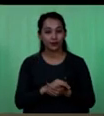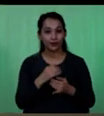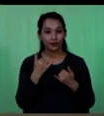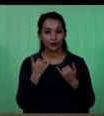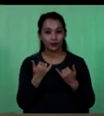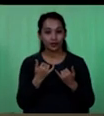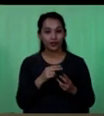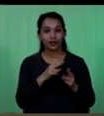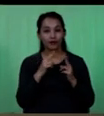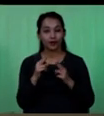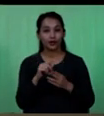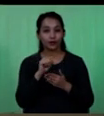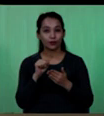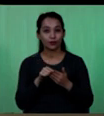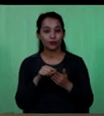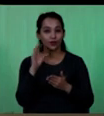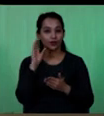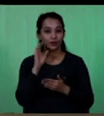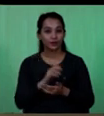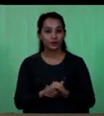Endi navbatdagi topshiriqni eshiting.